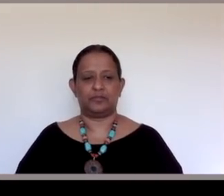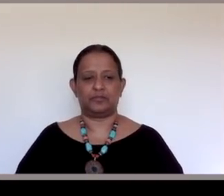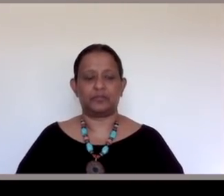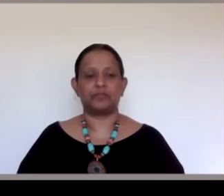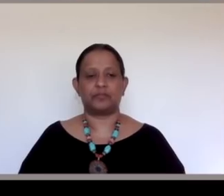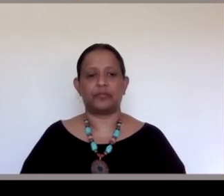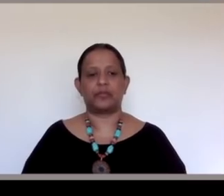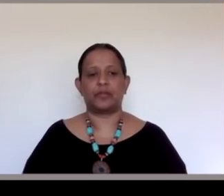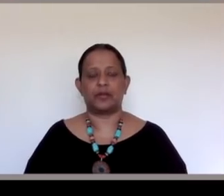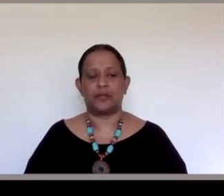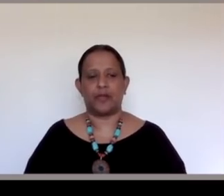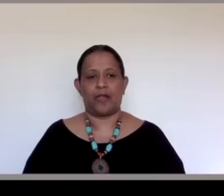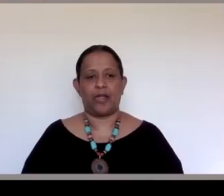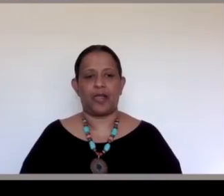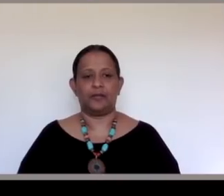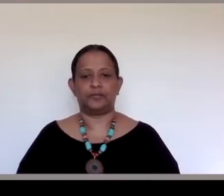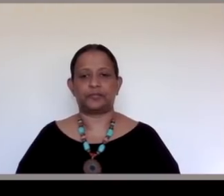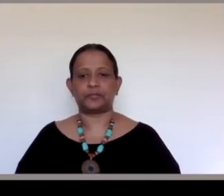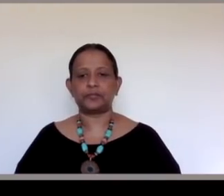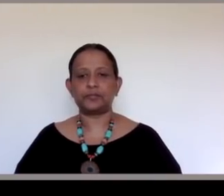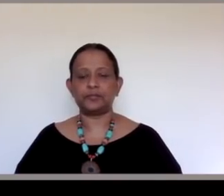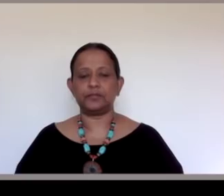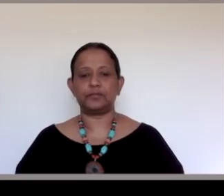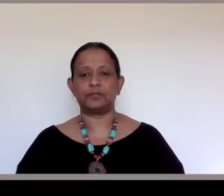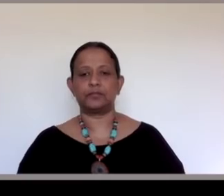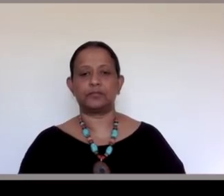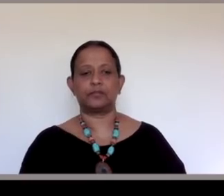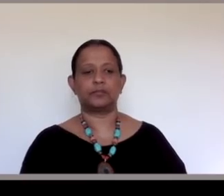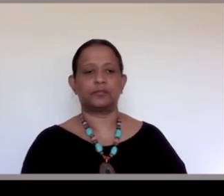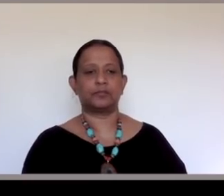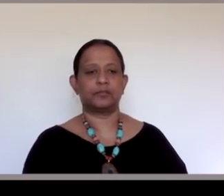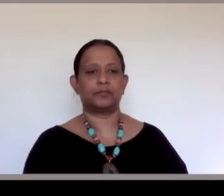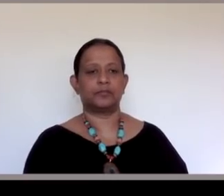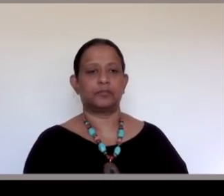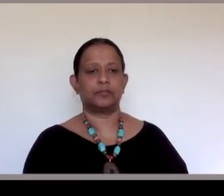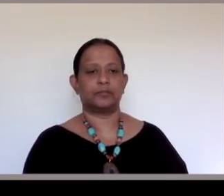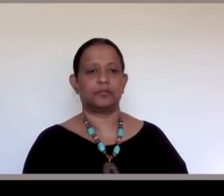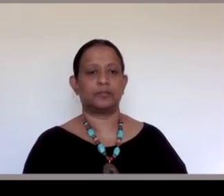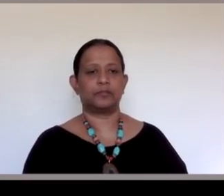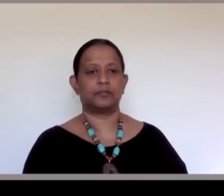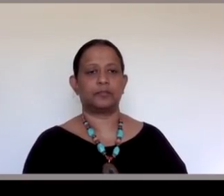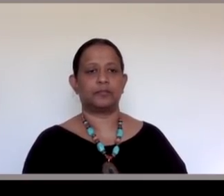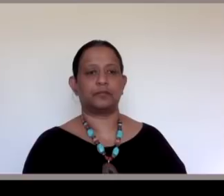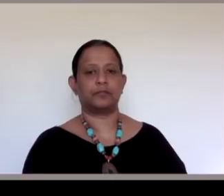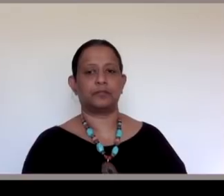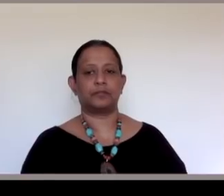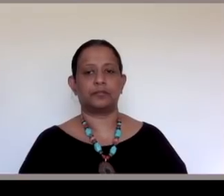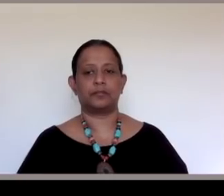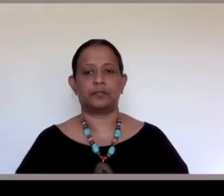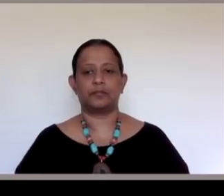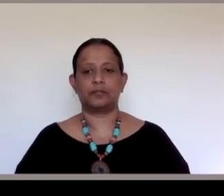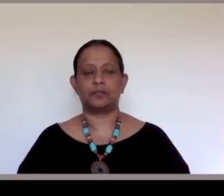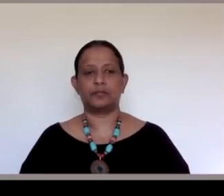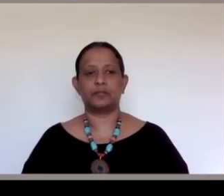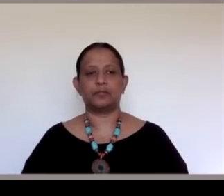நிஷ்பலாய் சலமன் சொல்லுகின்ற இந்த சொத்துக்களை சேகரிக்கிறதும் வீணாயிருக்கும் தேசனா காரியா தெக்கே ஹத்தே அட்டே நாம் பிரசங்கி